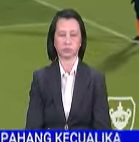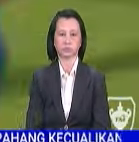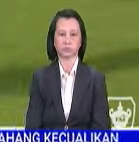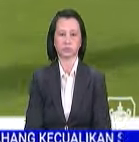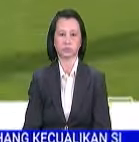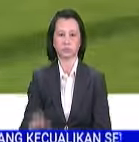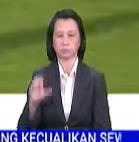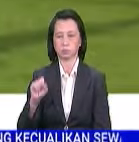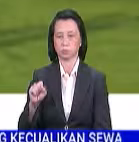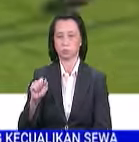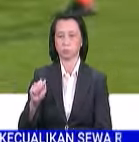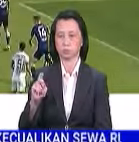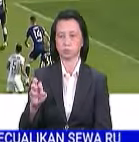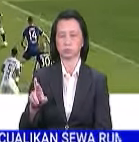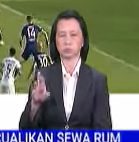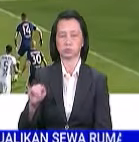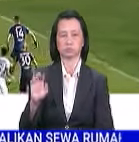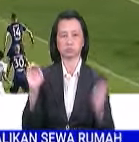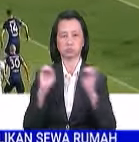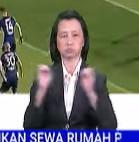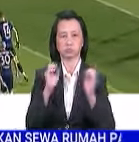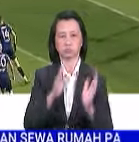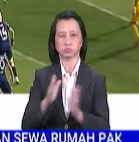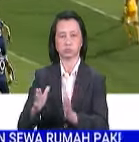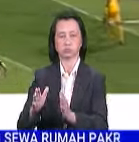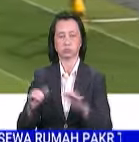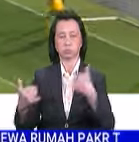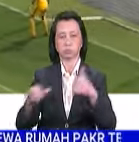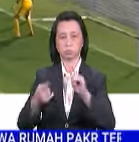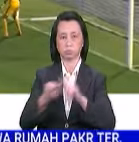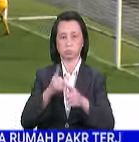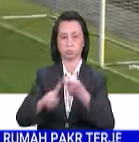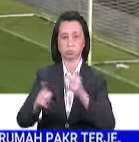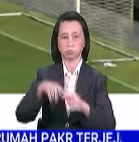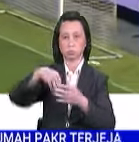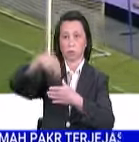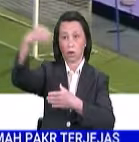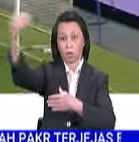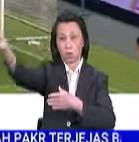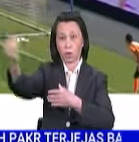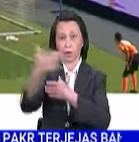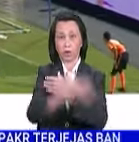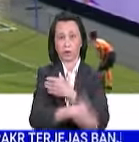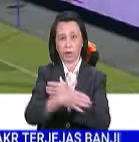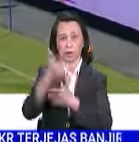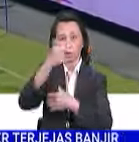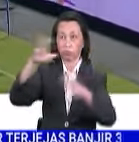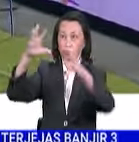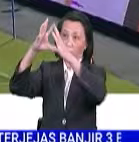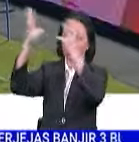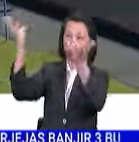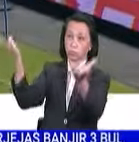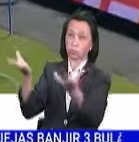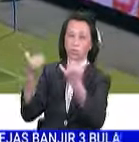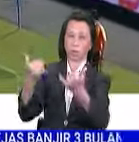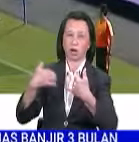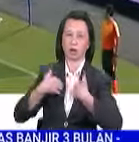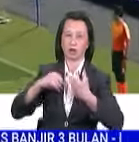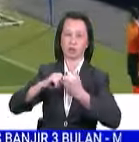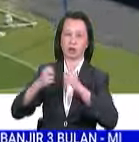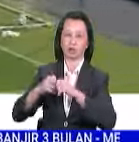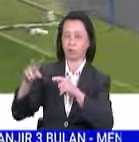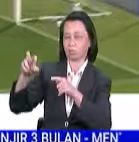Menurut Muhammad Sabri, setakat ini tiada perancangan untuk aksi persahabatan dengan pasukan luar negara memandangkan dunia berhadapan dengan ancaman